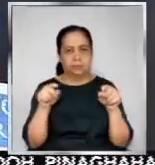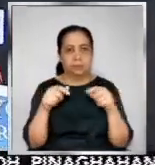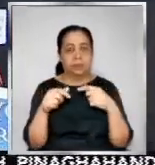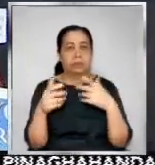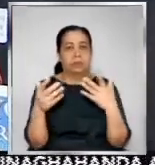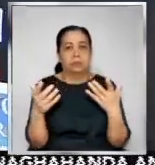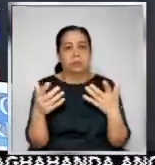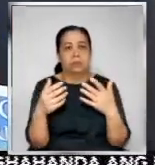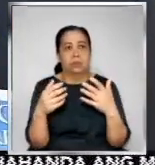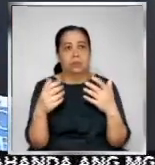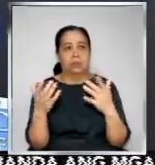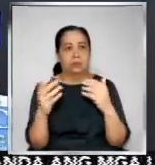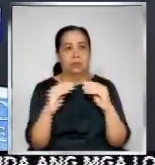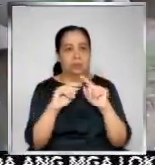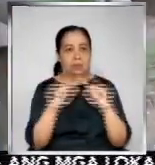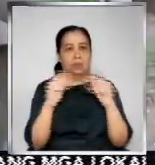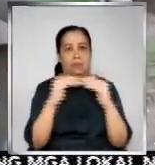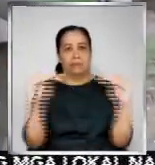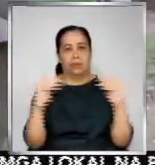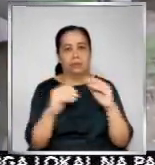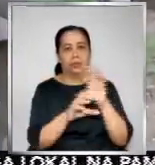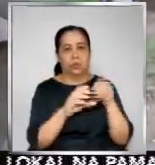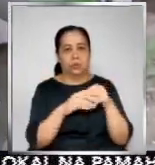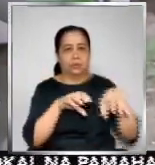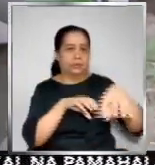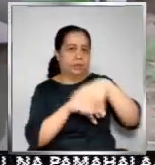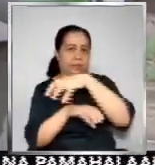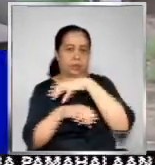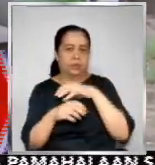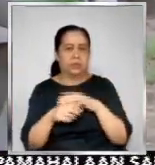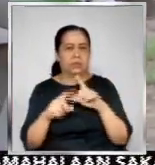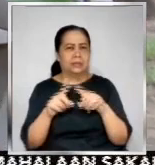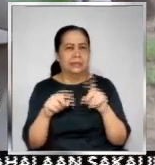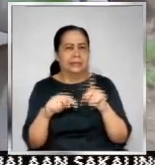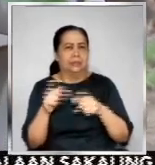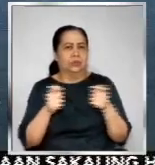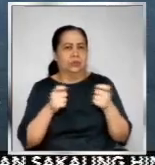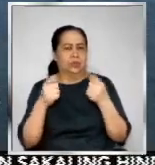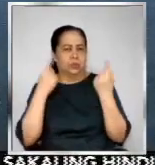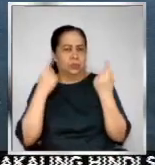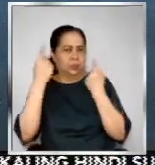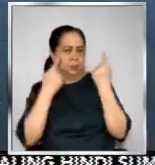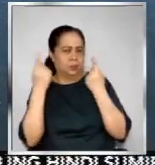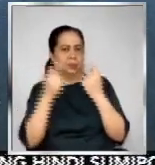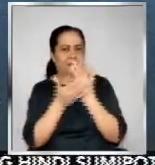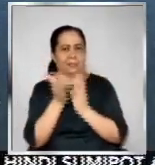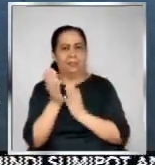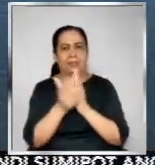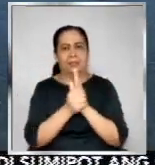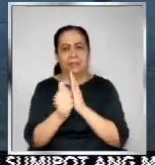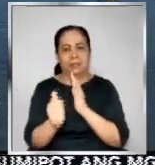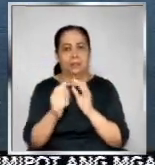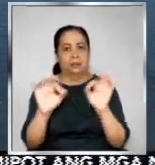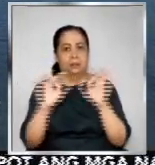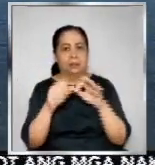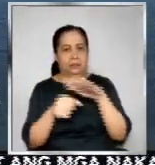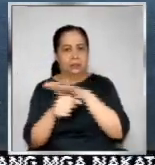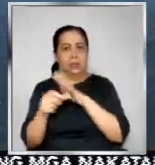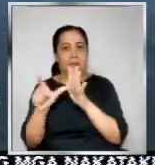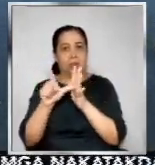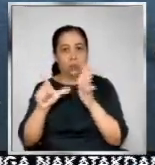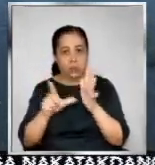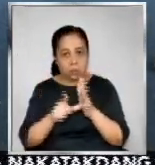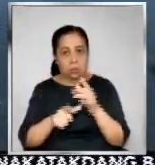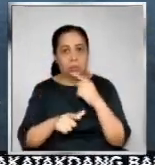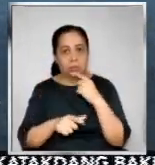the world, including our neighbors. Pero hindi mapigilang mabahala ng ilang eksperto, lalo't sakop ng batas, ang South China